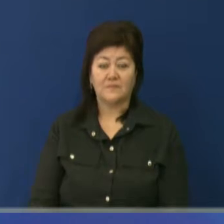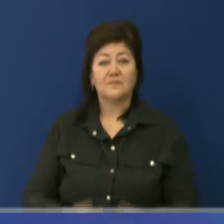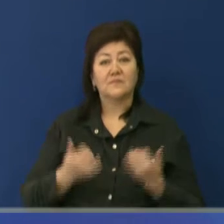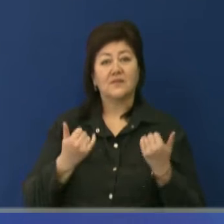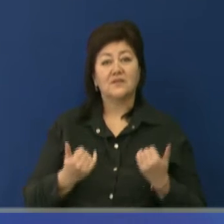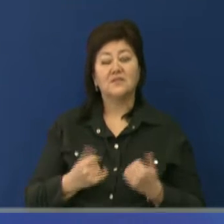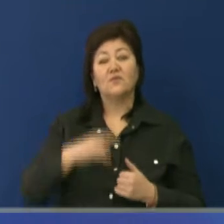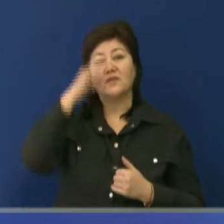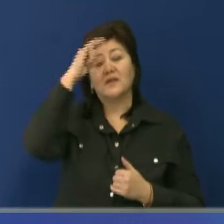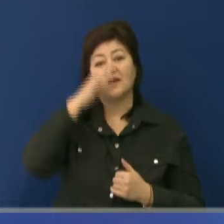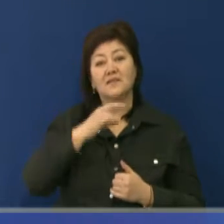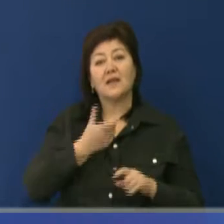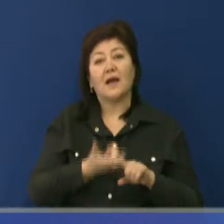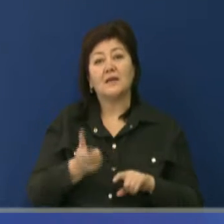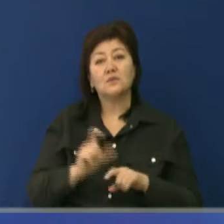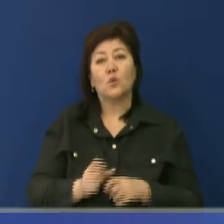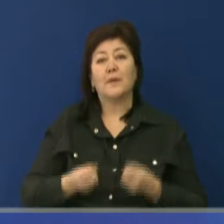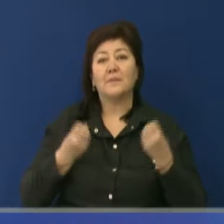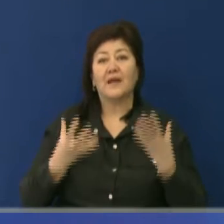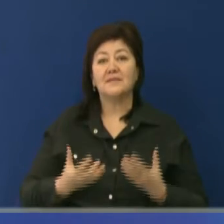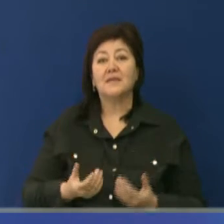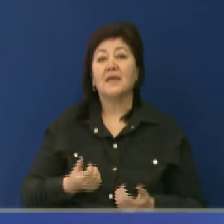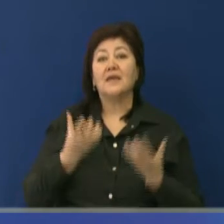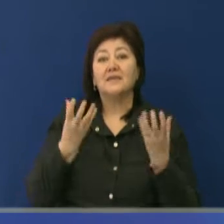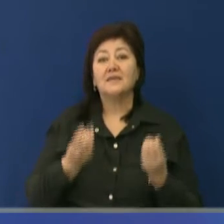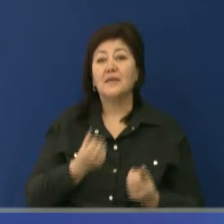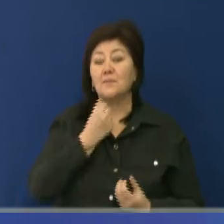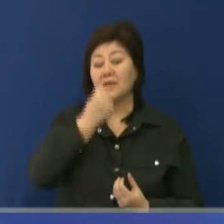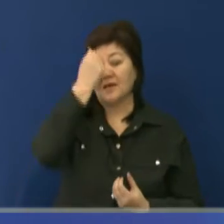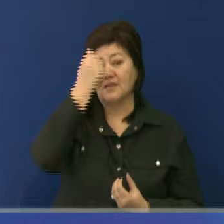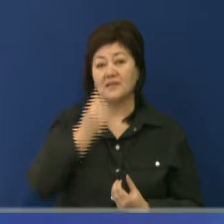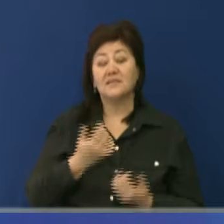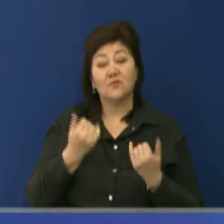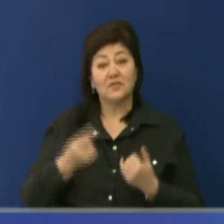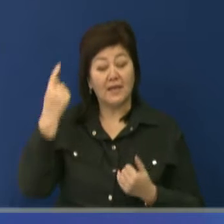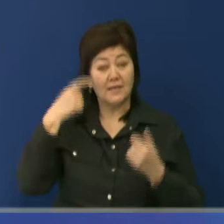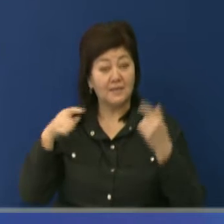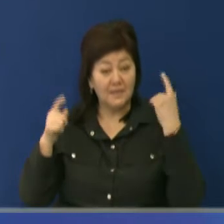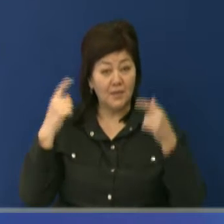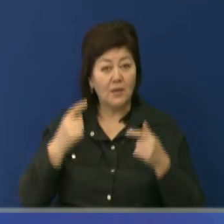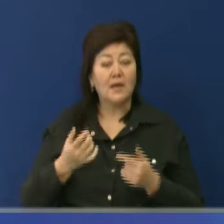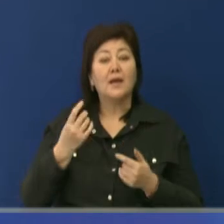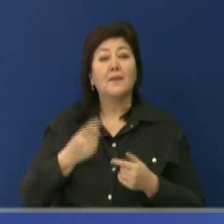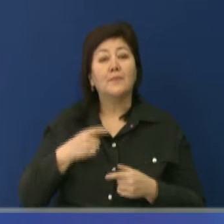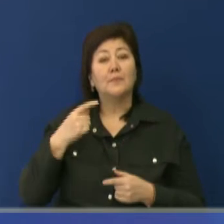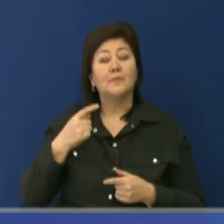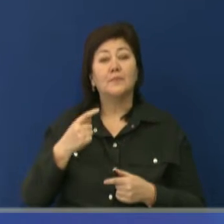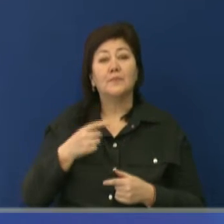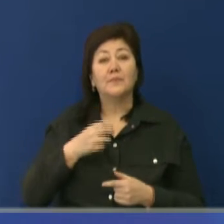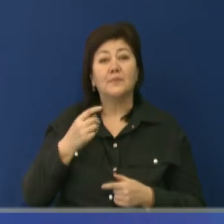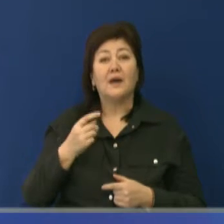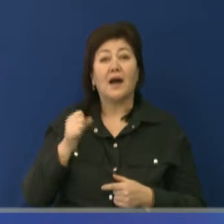Бүгін қазақстандықтар үшін ерекше мереке алғыс айту күні. Атаулы күннің идеясы туралы елдің тұңғыш президенті Нұрсұлтан